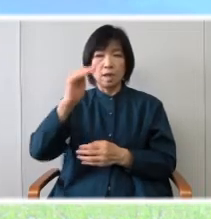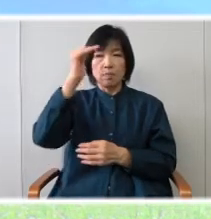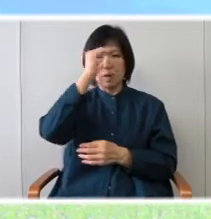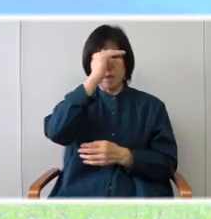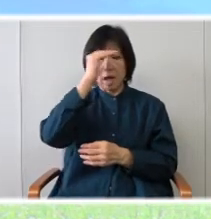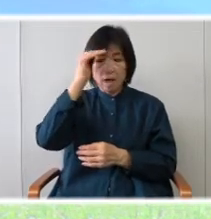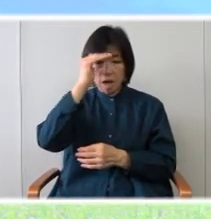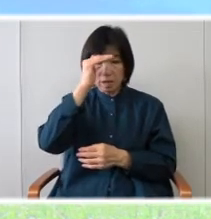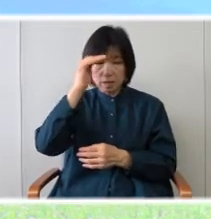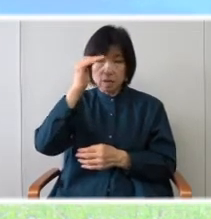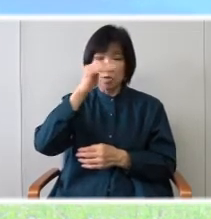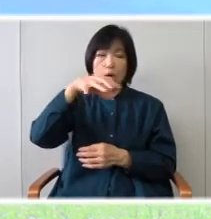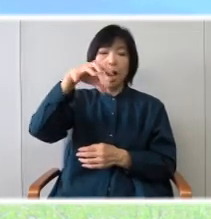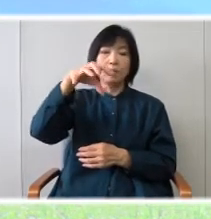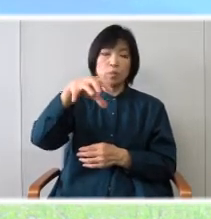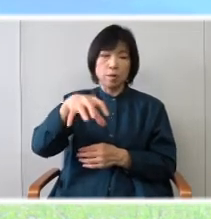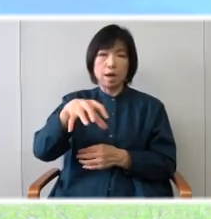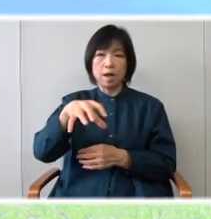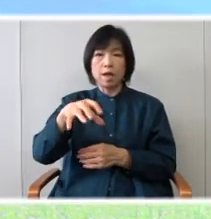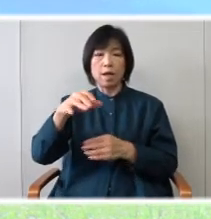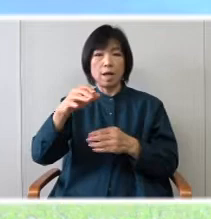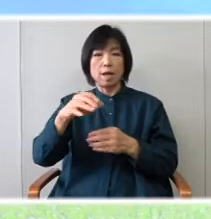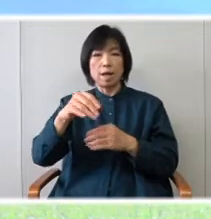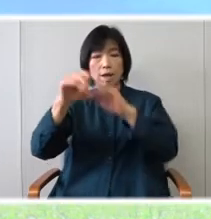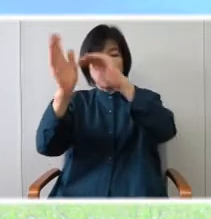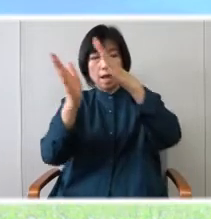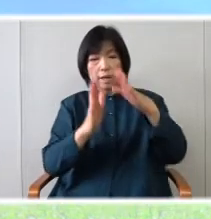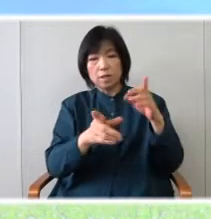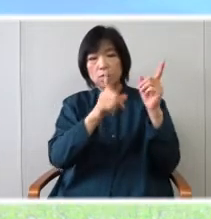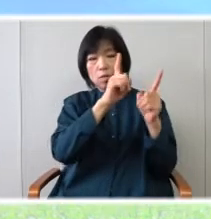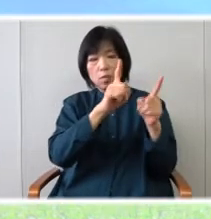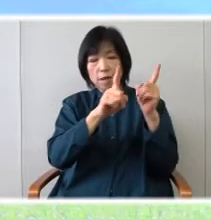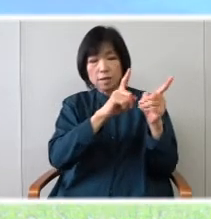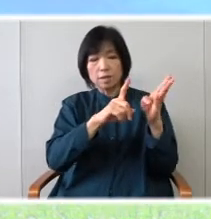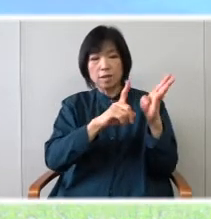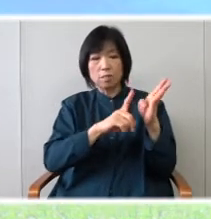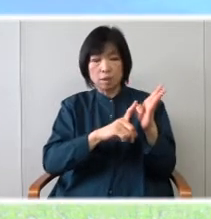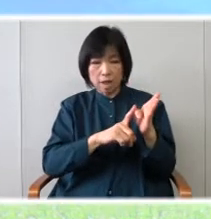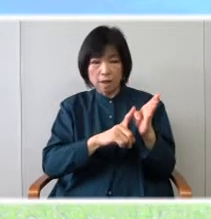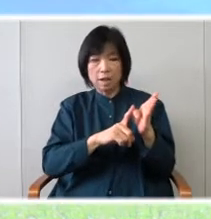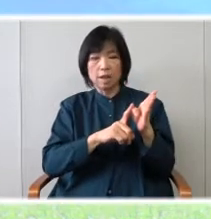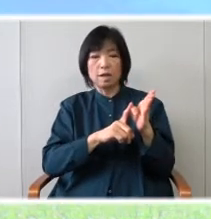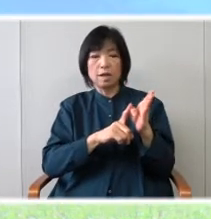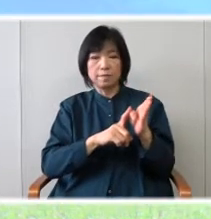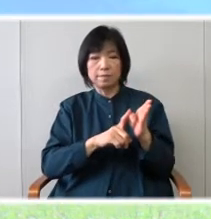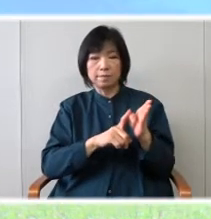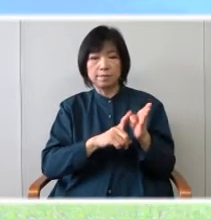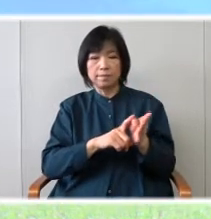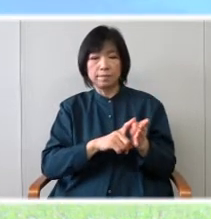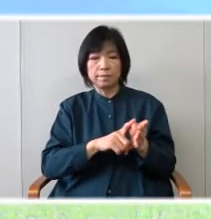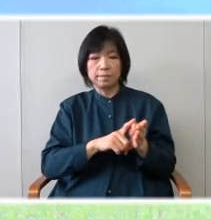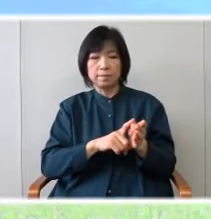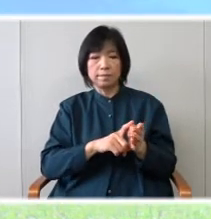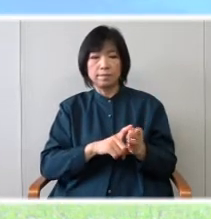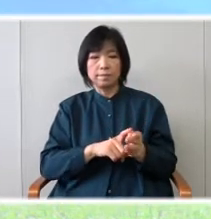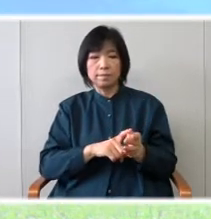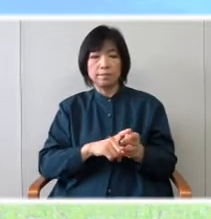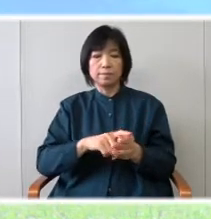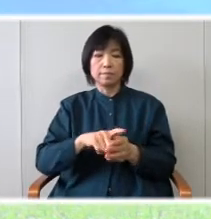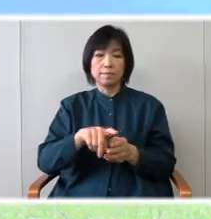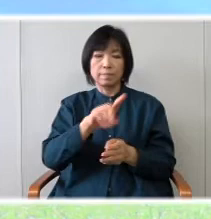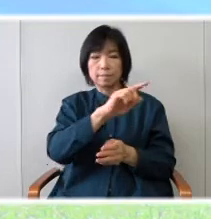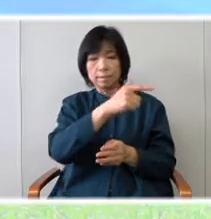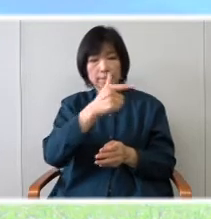ぱり、秋のお祭りとか、地鉢コンテストは10月の30日というような予定であります